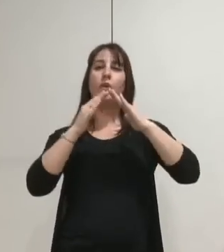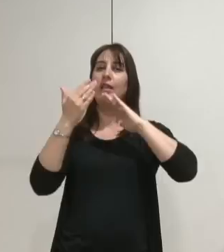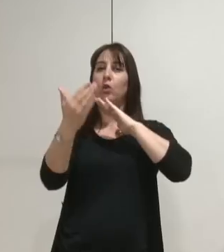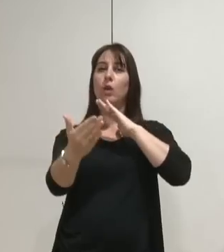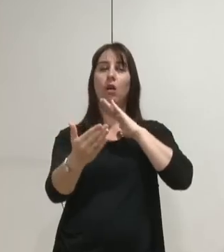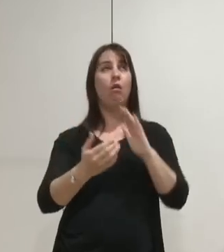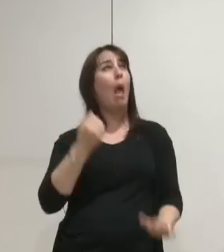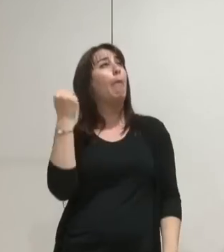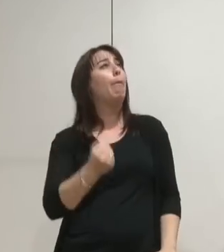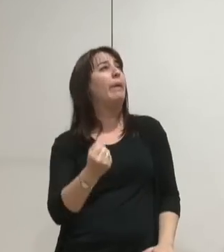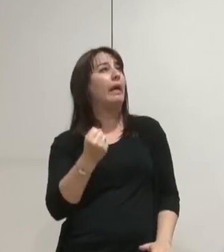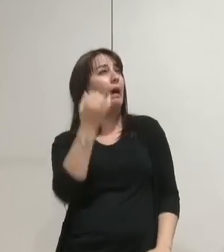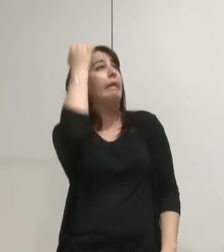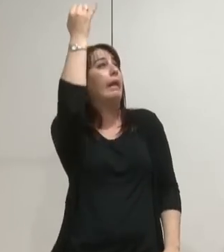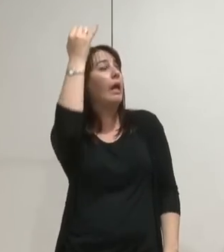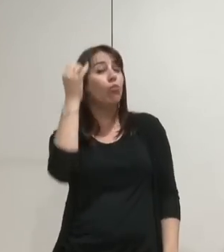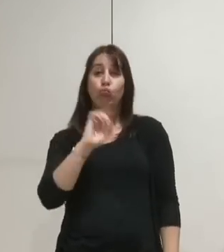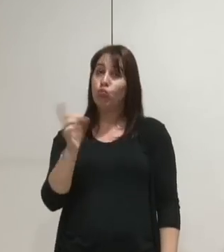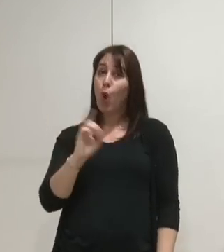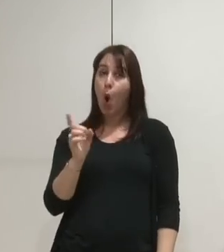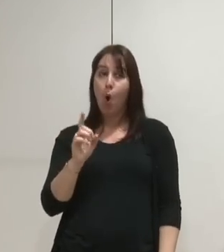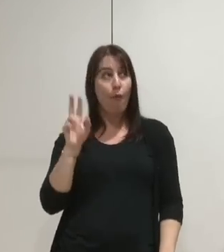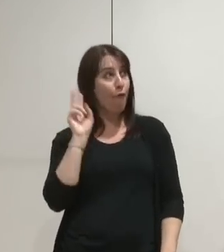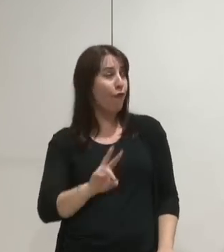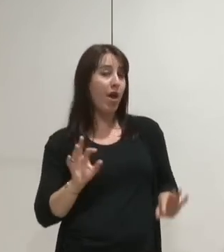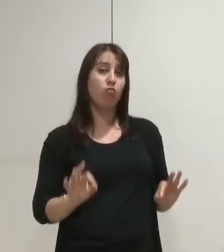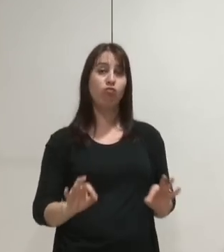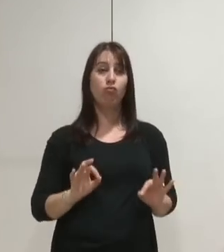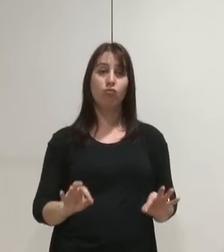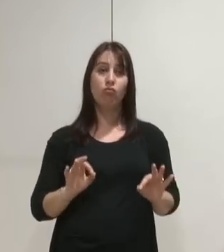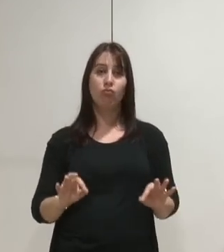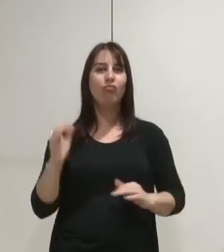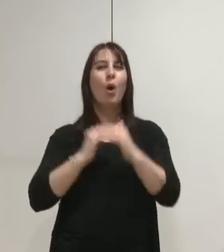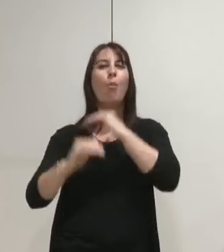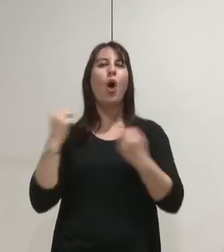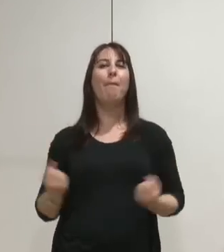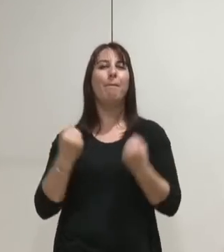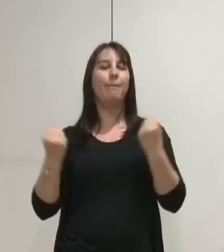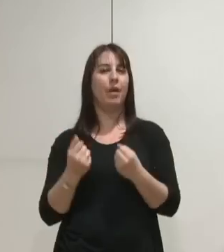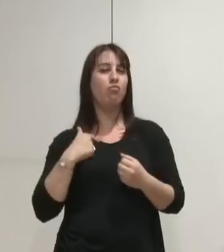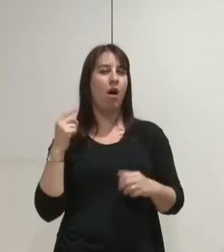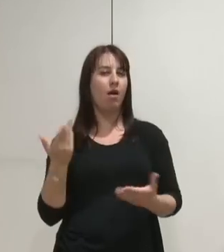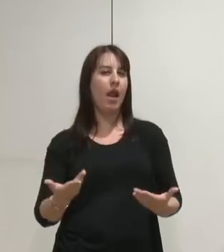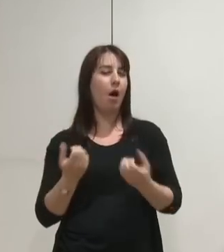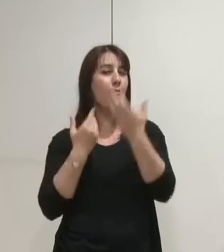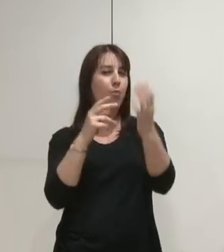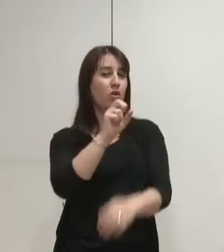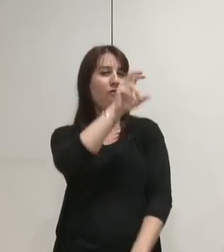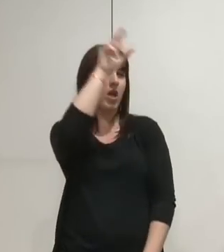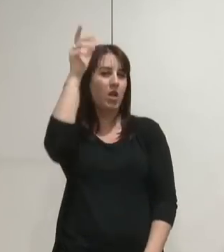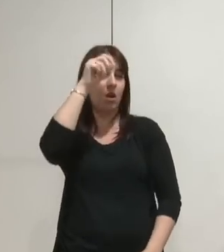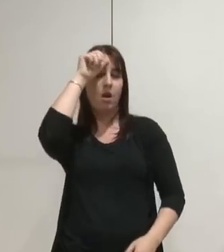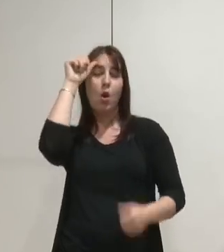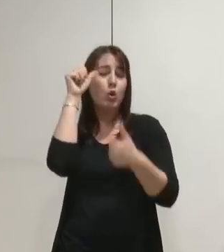pas la pire idée de votre programme loin de là je vais je vais vous faire voyager un peu ce soir en vous faisant partager un